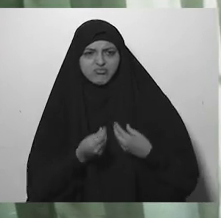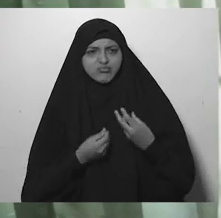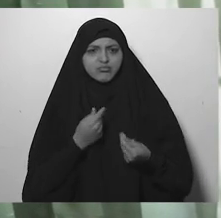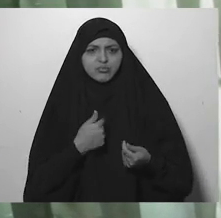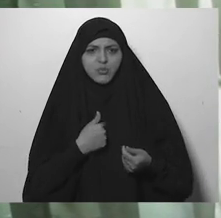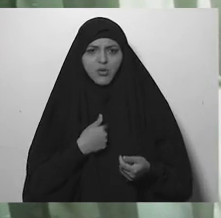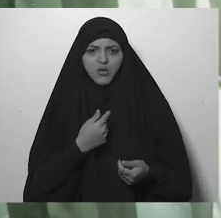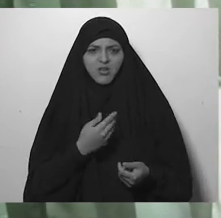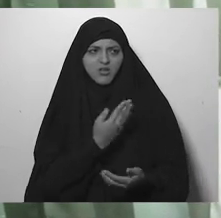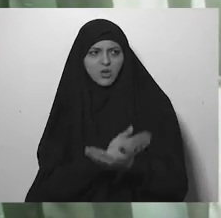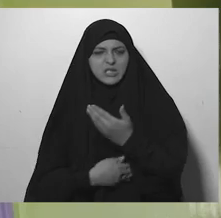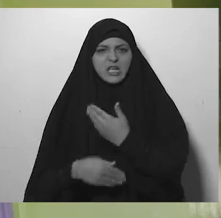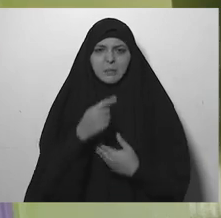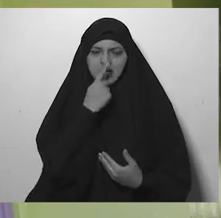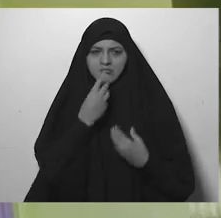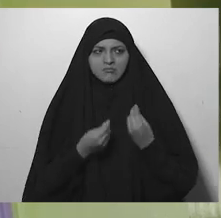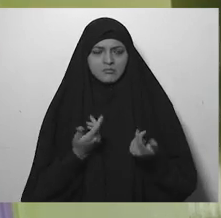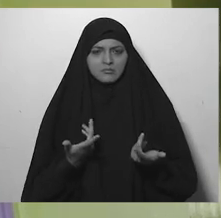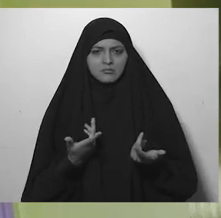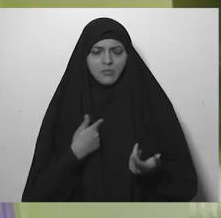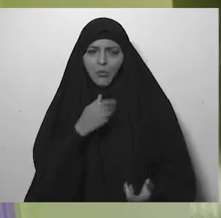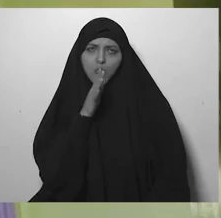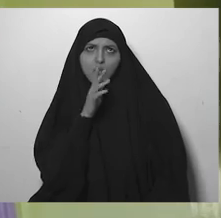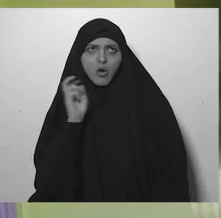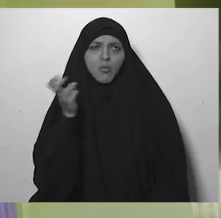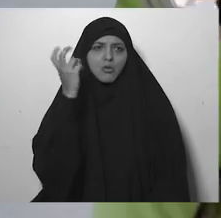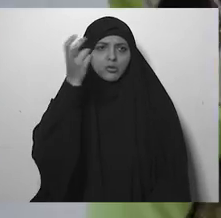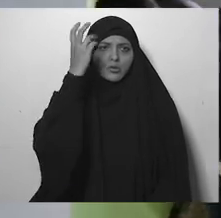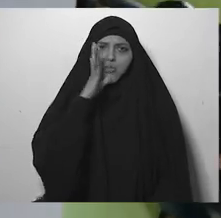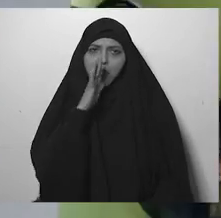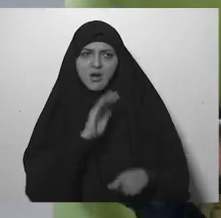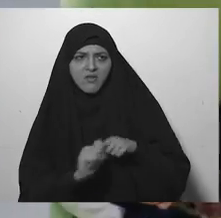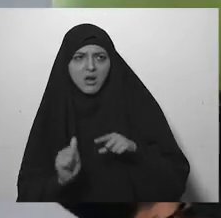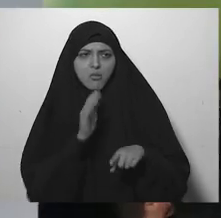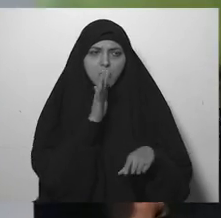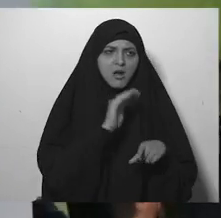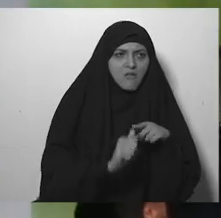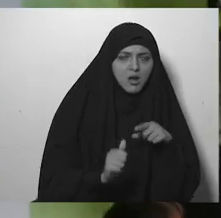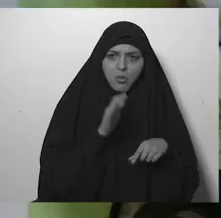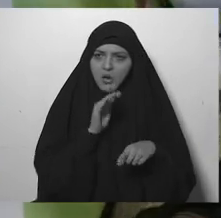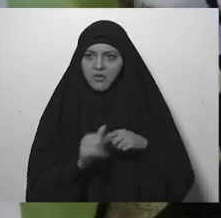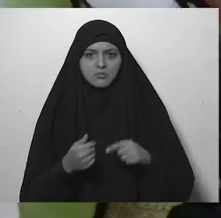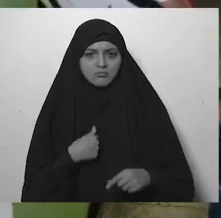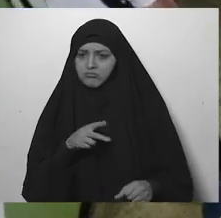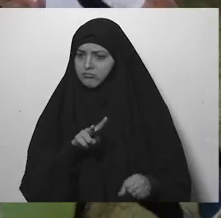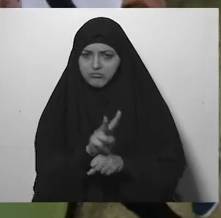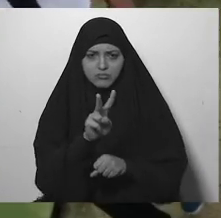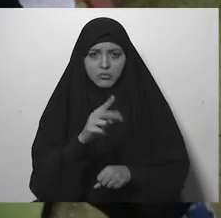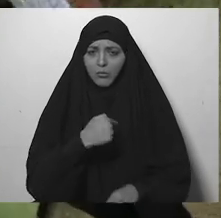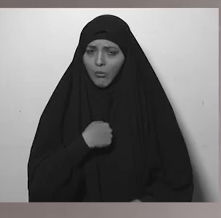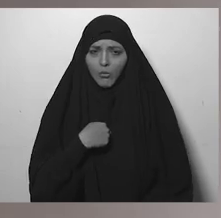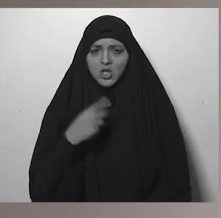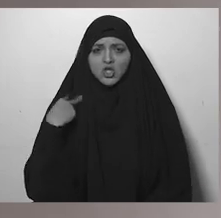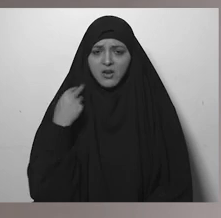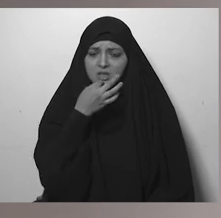si ils m'ont dit que tu es un handicapé, voilà. Tu ne peux pas mentir, tu ne peux pas faire ça, tu ne peux pas faire... Eh bien, je lui ai dit à